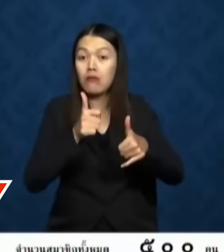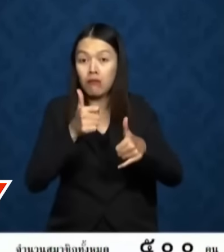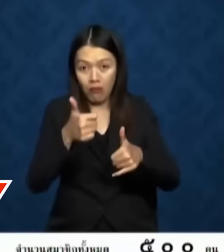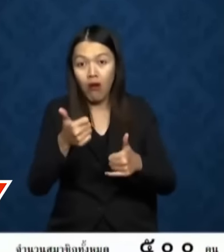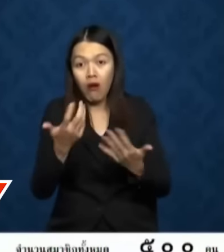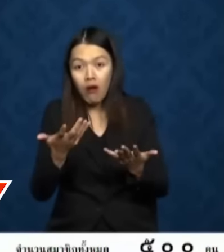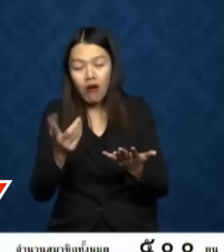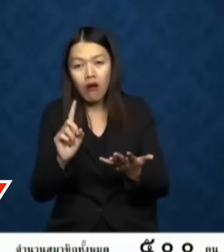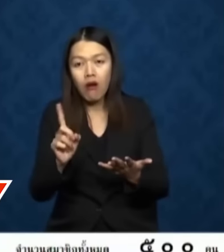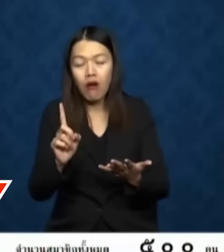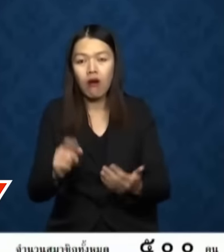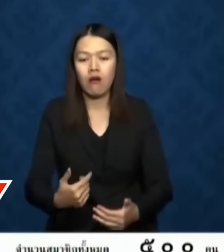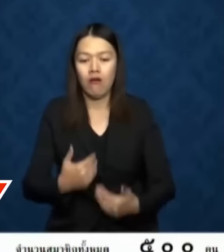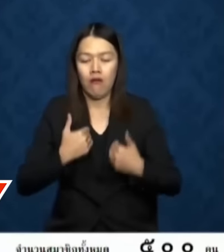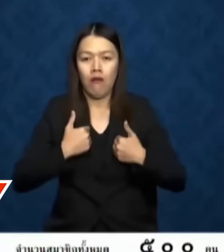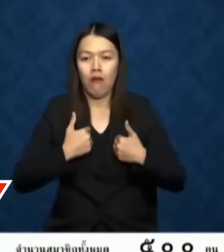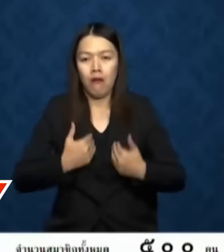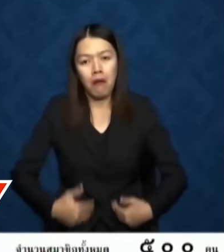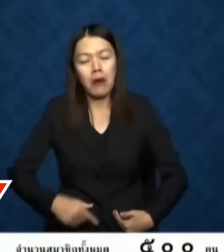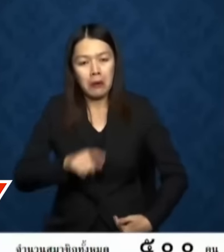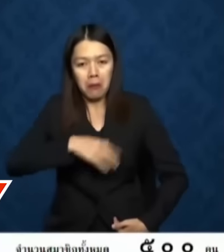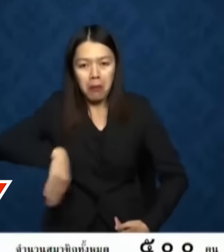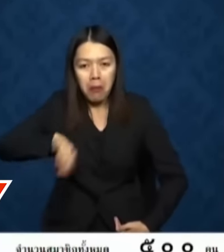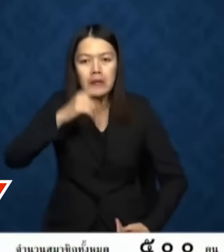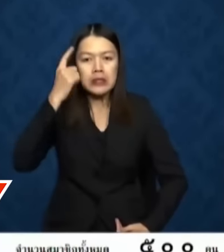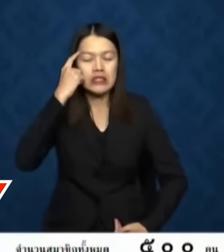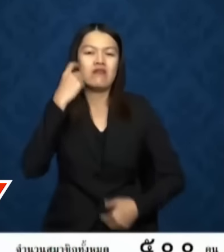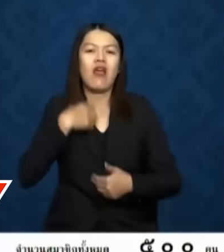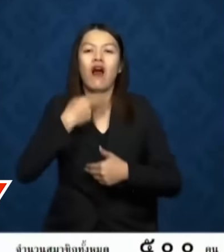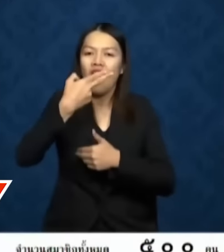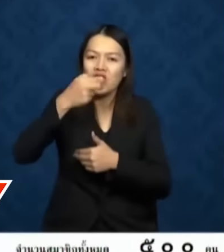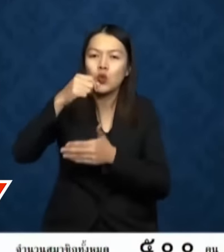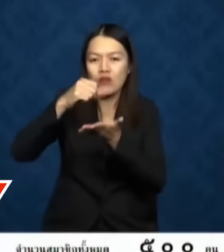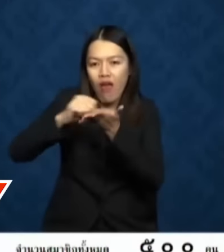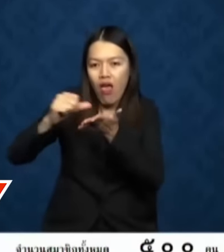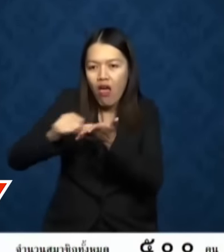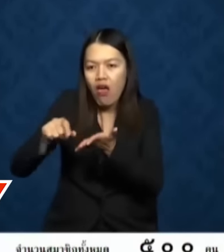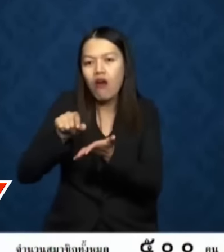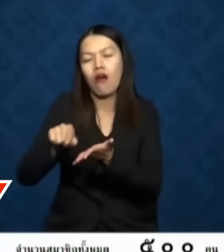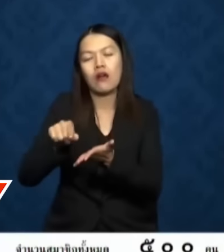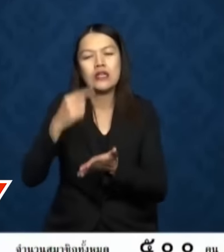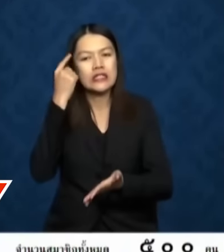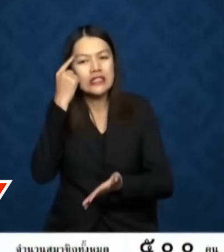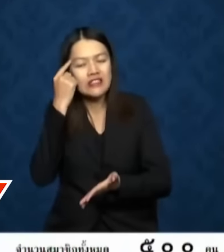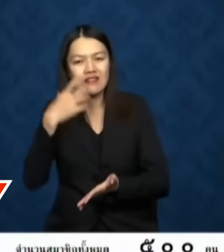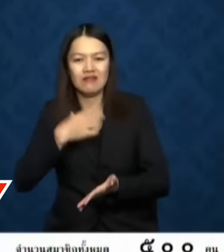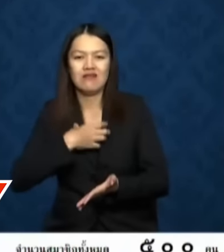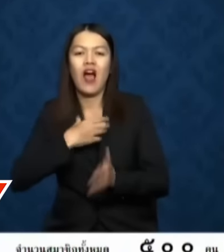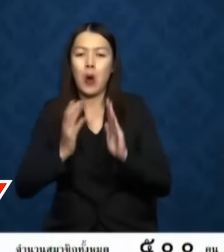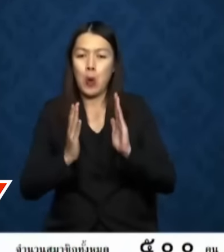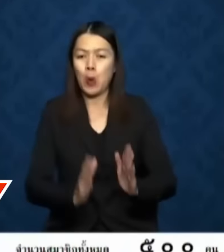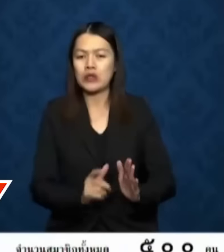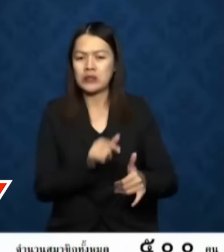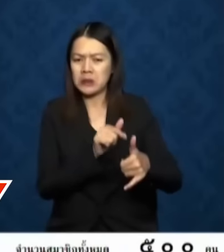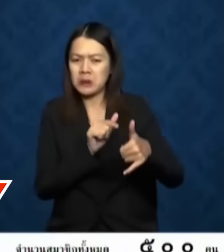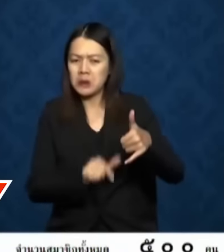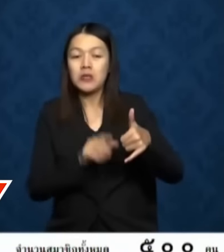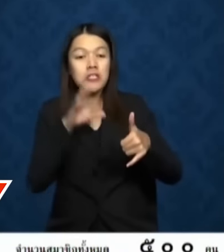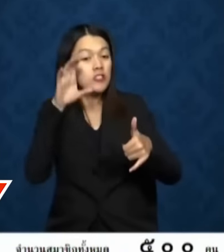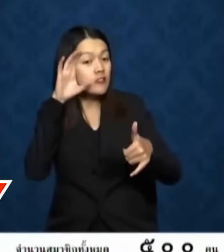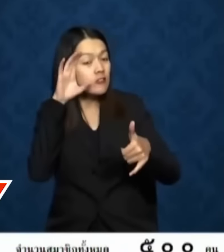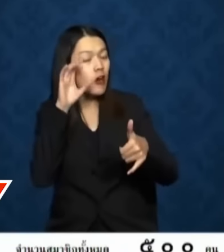ได้อย่างไรหากเราคิดเพียงแค่จะแก้หลักสูตรการศึกษาคิดเพียงแค่ต้องการคนที่เ